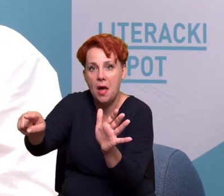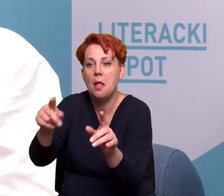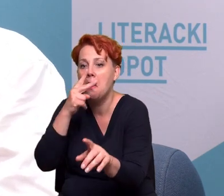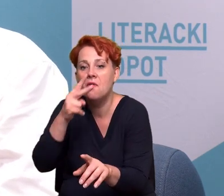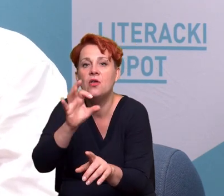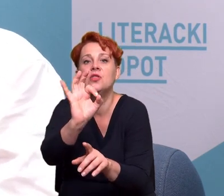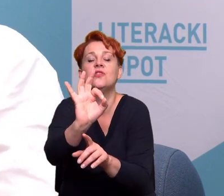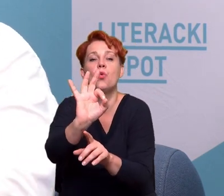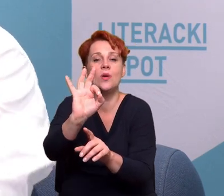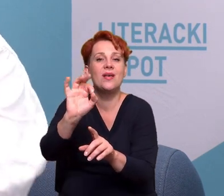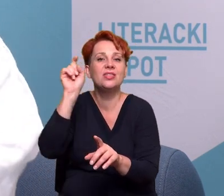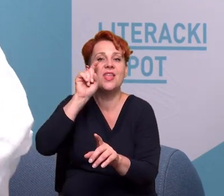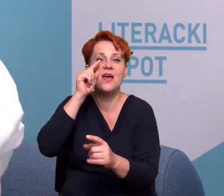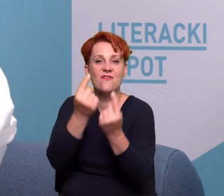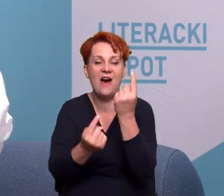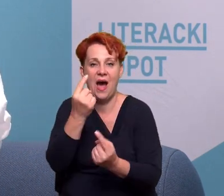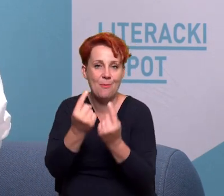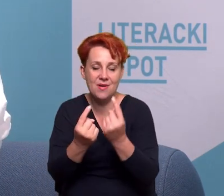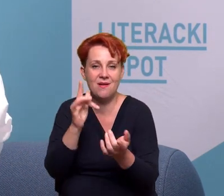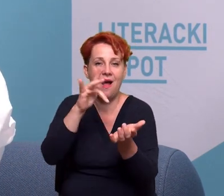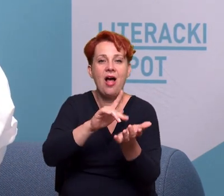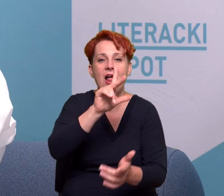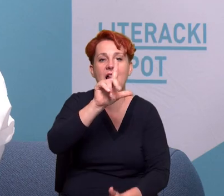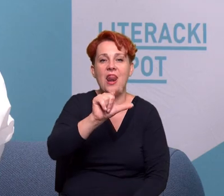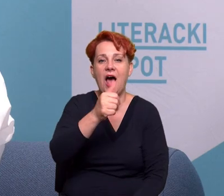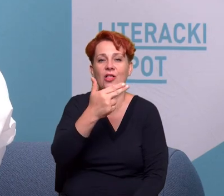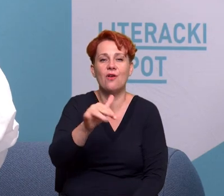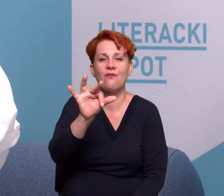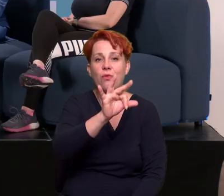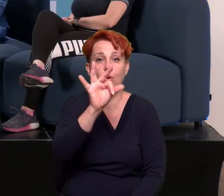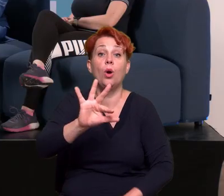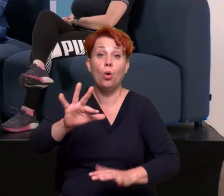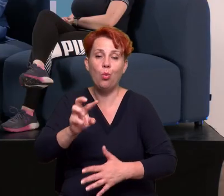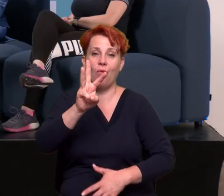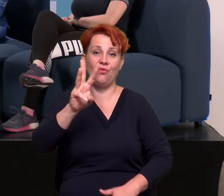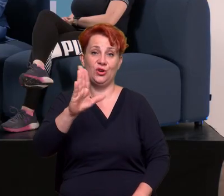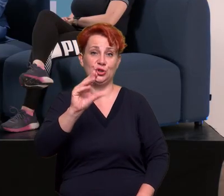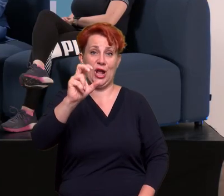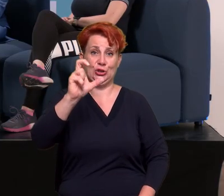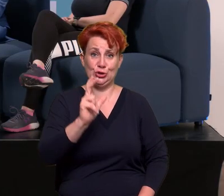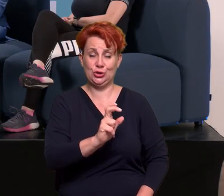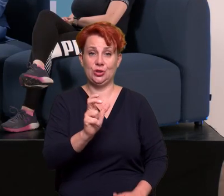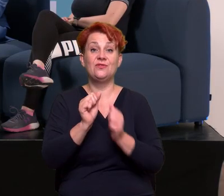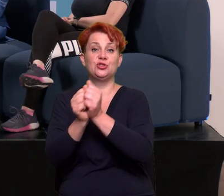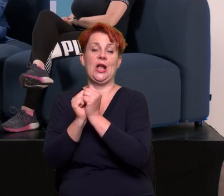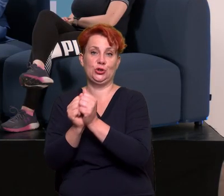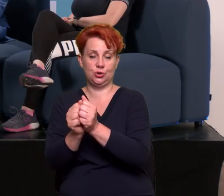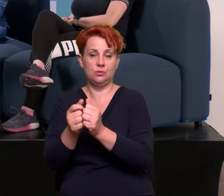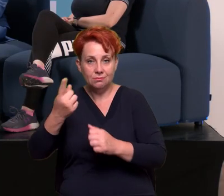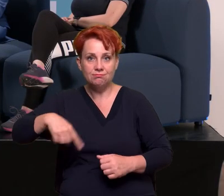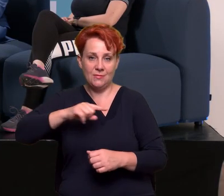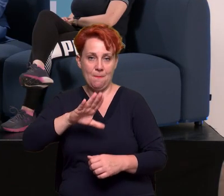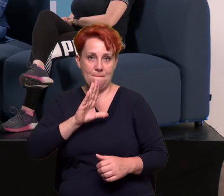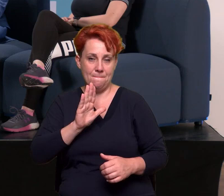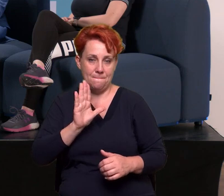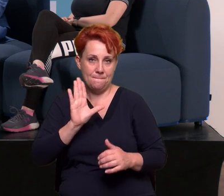niemieckiej fabryki kaloryferów, która się znajdowała w Langfur, czyli we Wrzeszczu. No więc tutaj to takie było